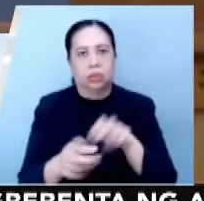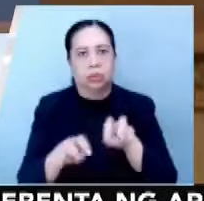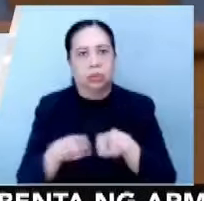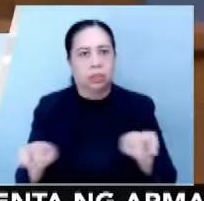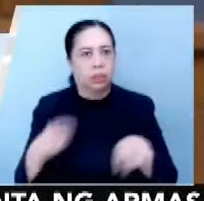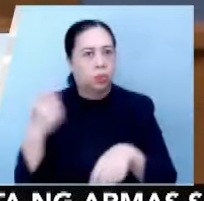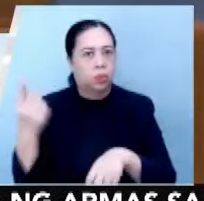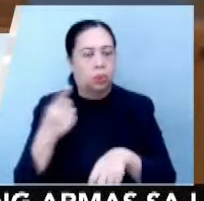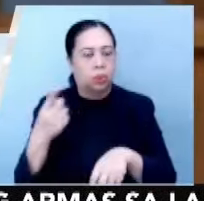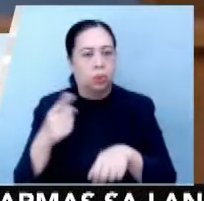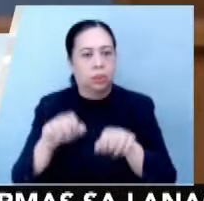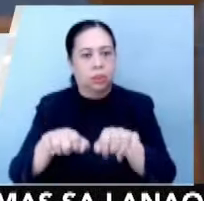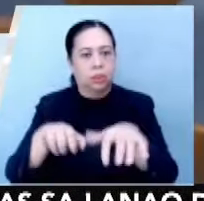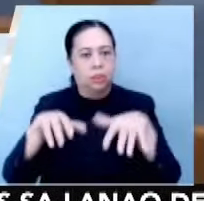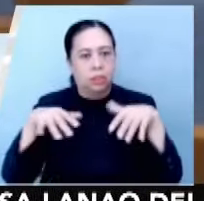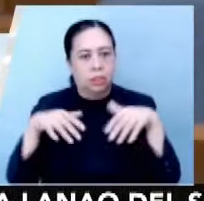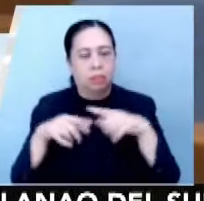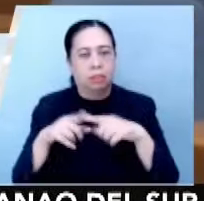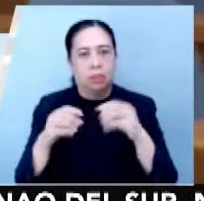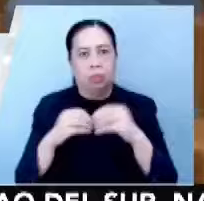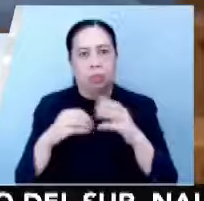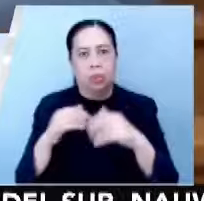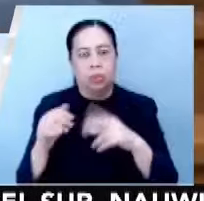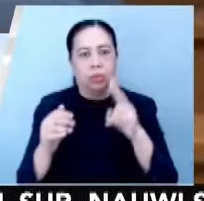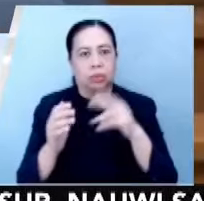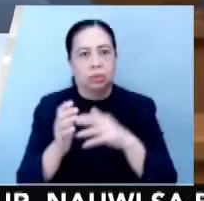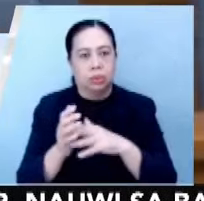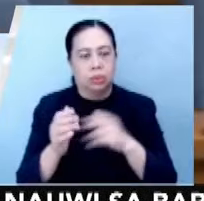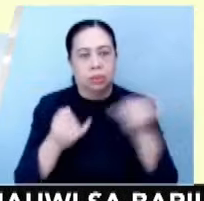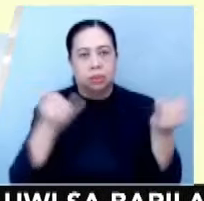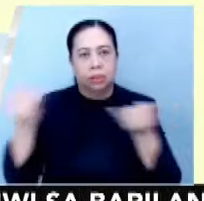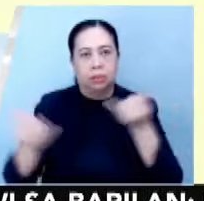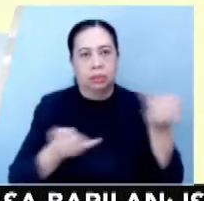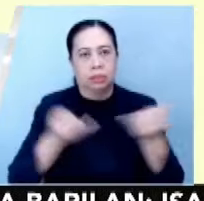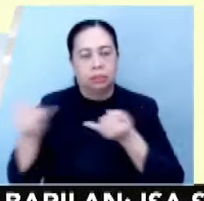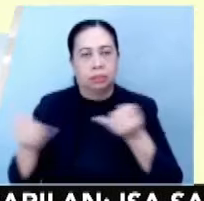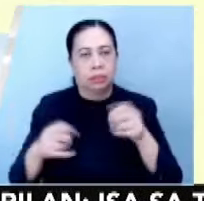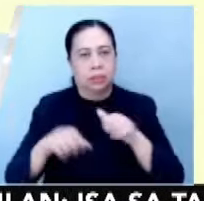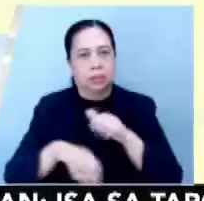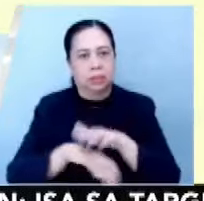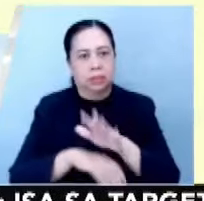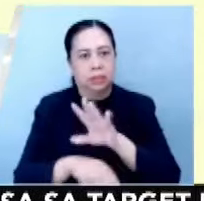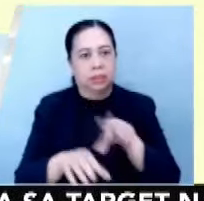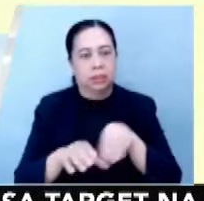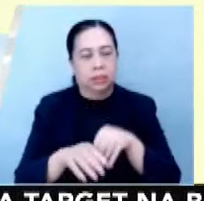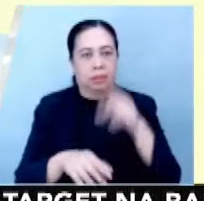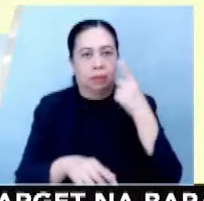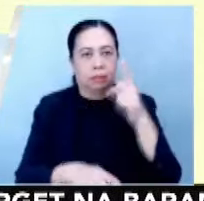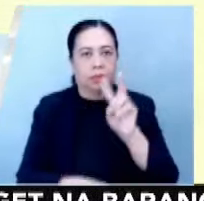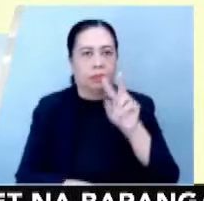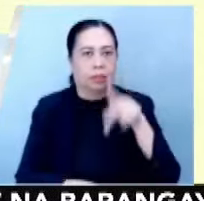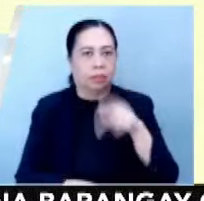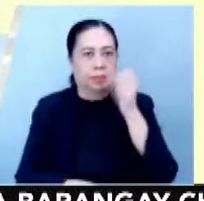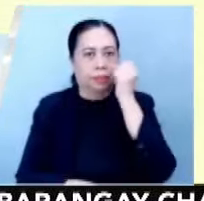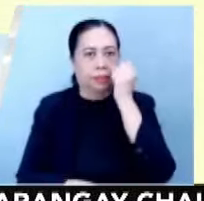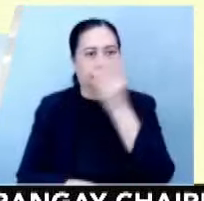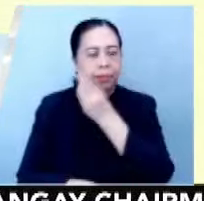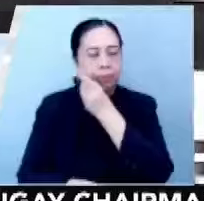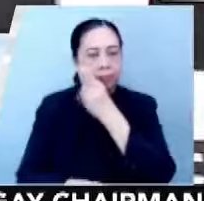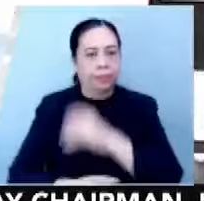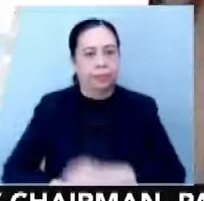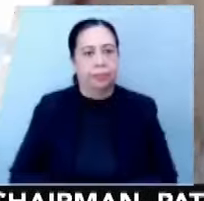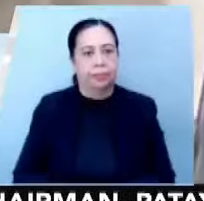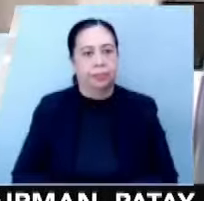session hall. Pero mahigit 2,000 na ang imbitasyong ipinamigay kasama ang para kay Vice President Sara Duterte. Na-confirm